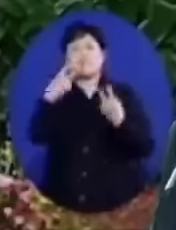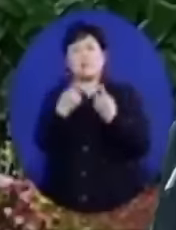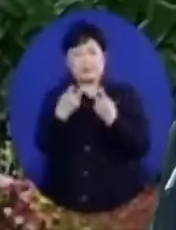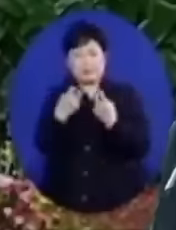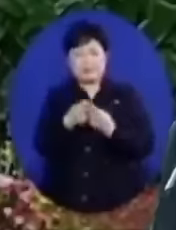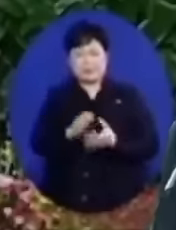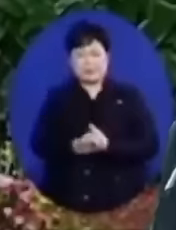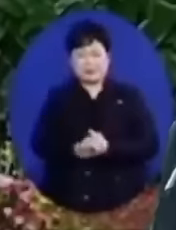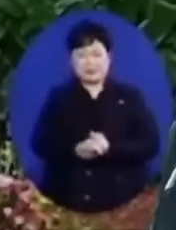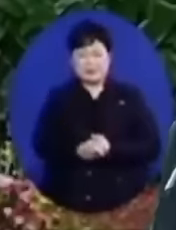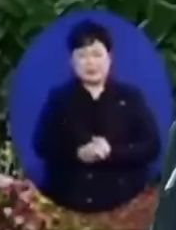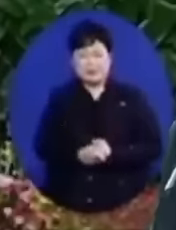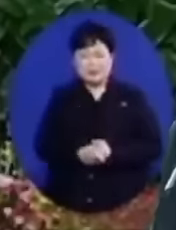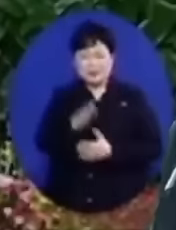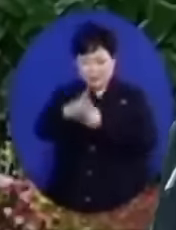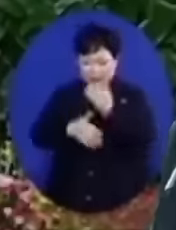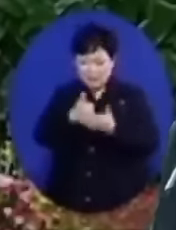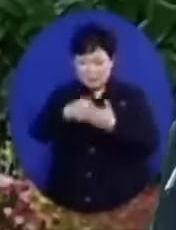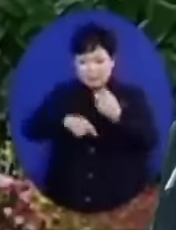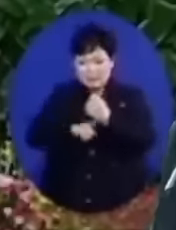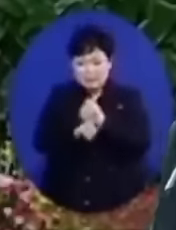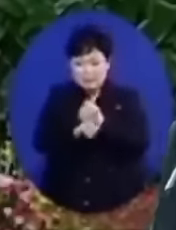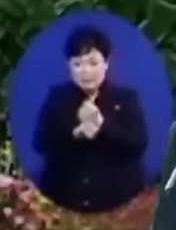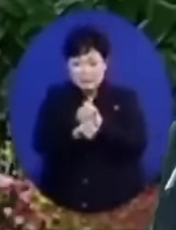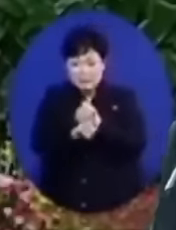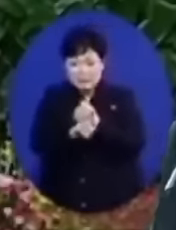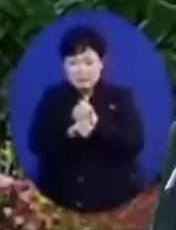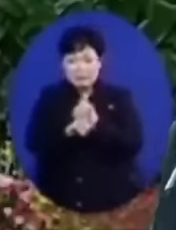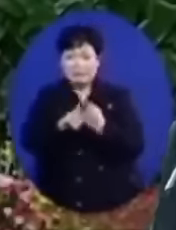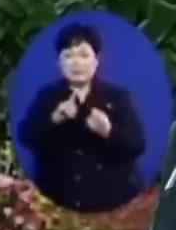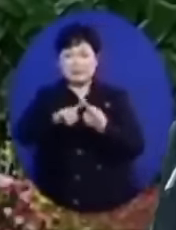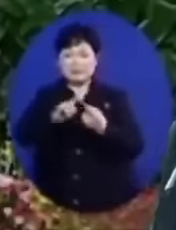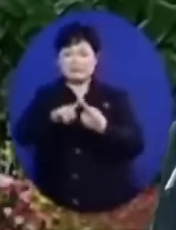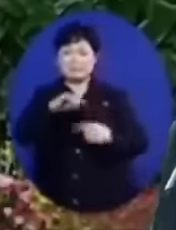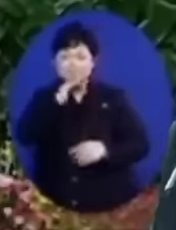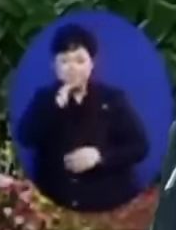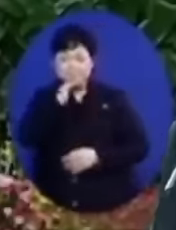미리 나가서 하나님의 뜻을 흔들어지게 하지 말고 기다리자.